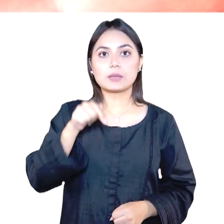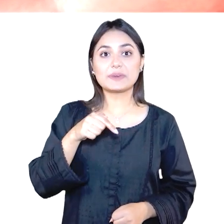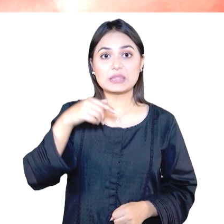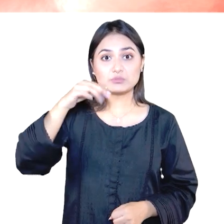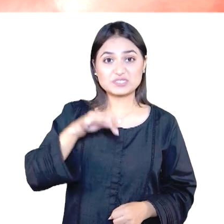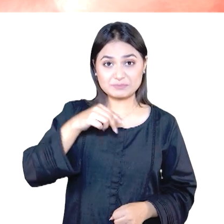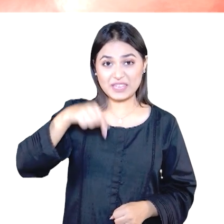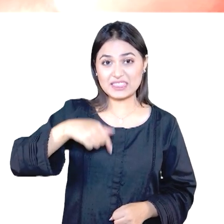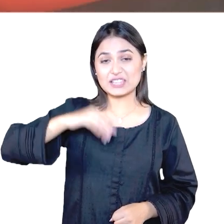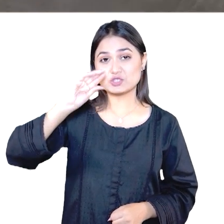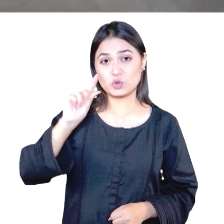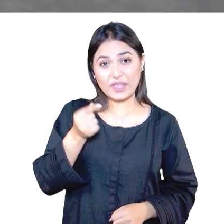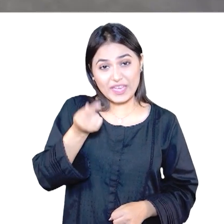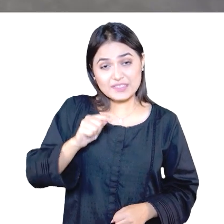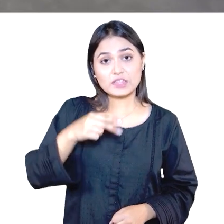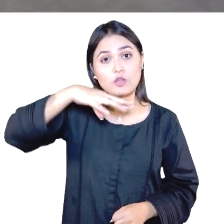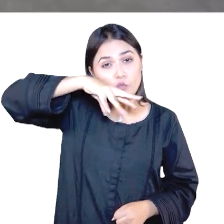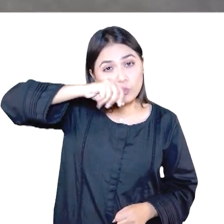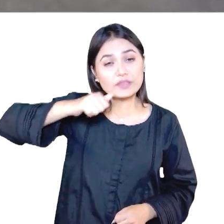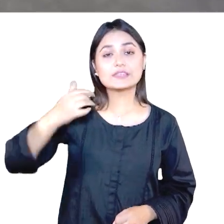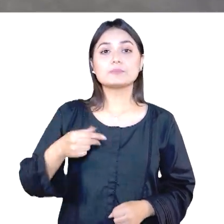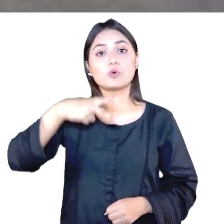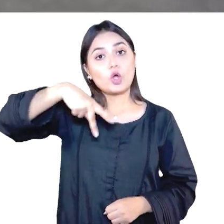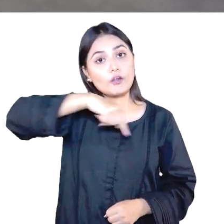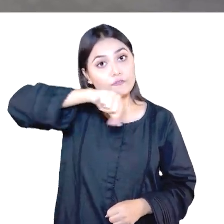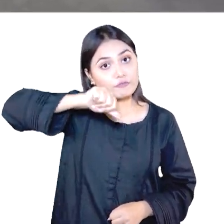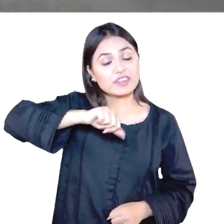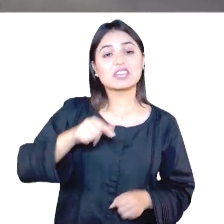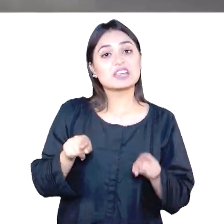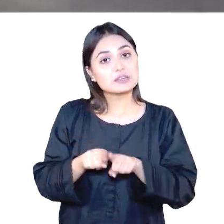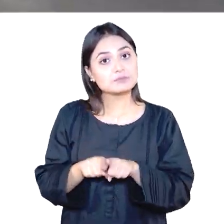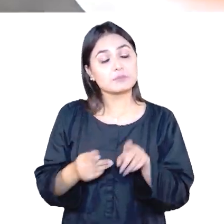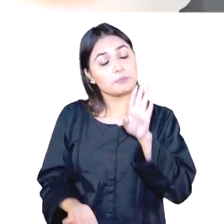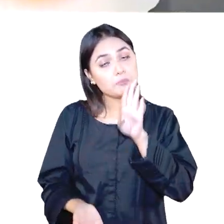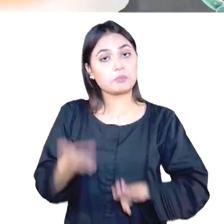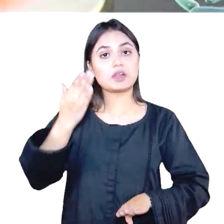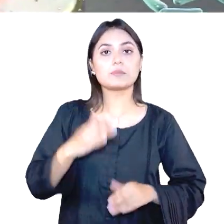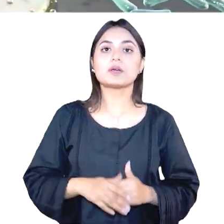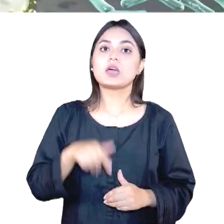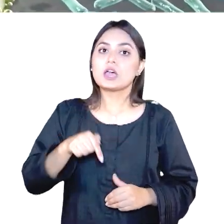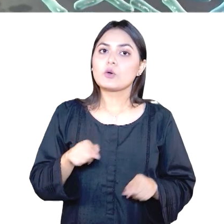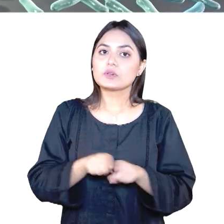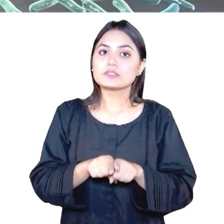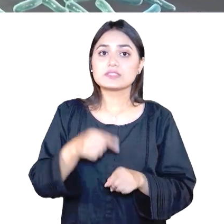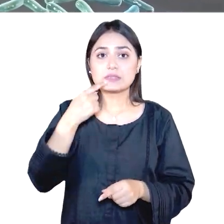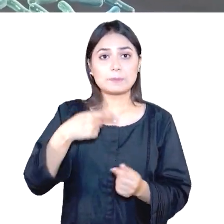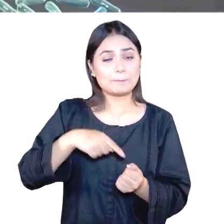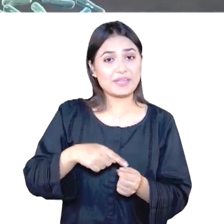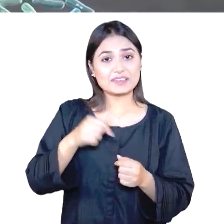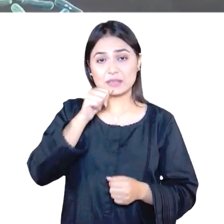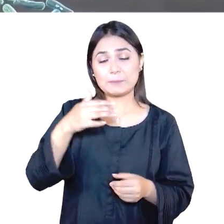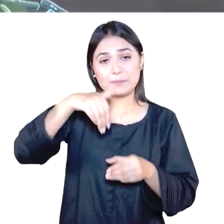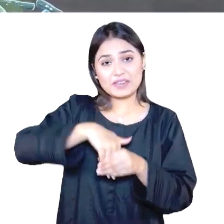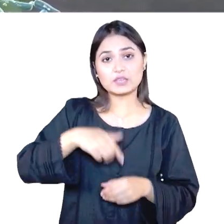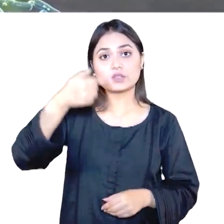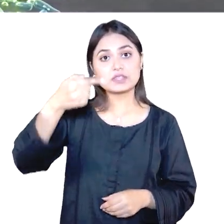से भी ज़्यादा हो जाती है, और इसमें चीज़ों को गलाने की सलाहियत तकरीबन उतनी ही होती है जितनी बैटरी के पानी में। इस गैस्ट्रिक